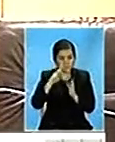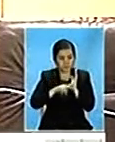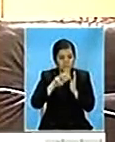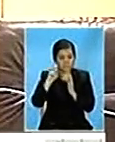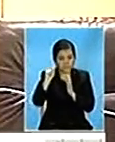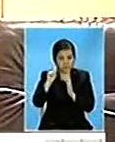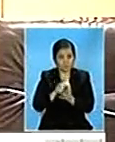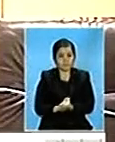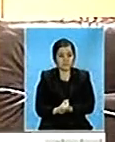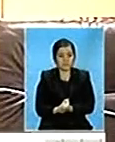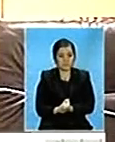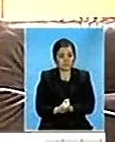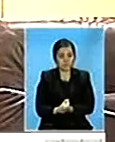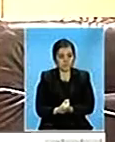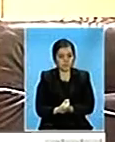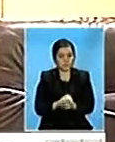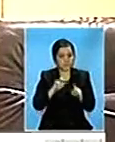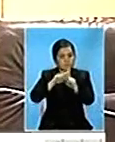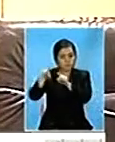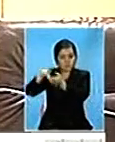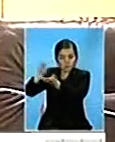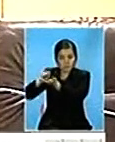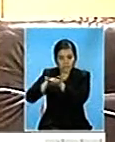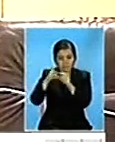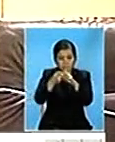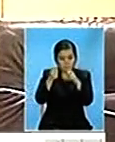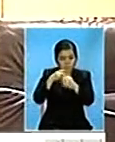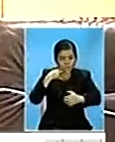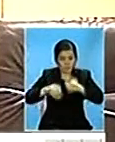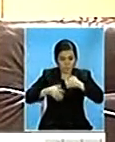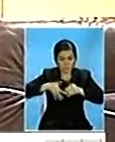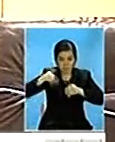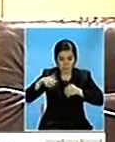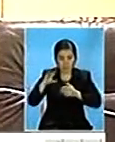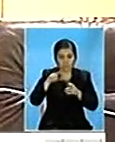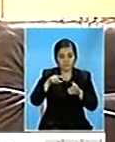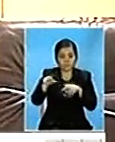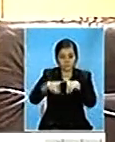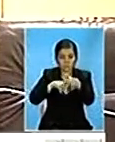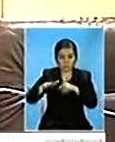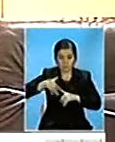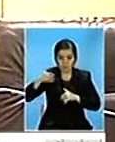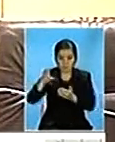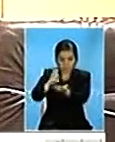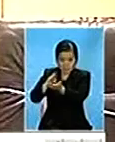ที่ท่านได้นำความเดือดร้อนทุกข์ยากของประชาชนเข้ามาแ